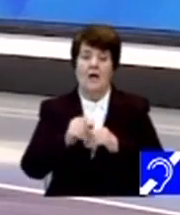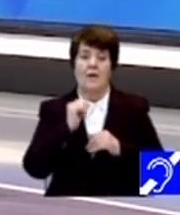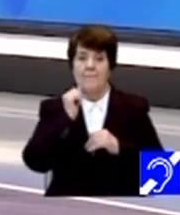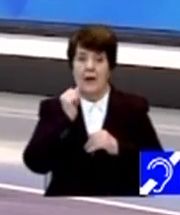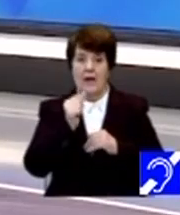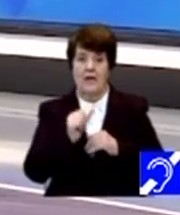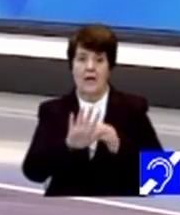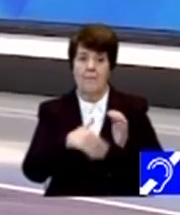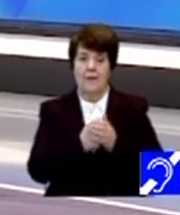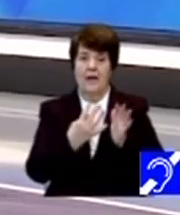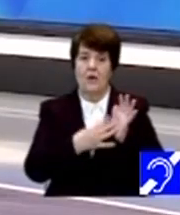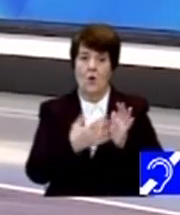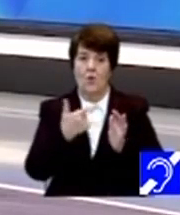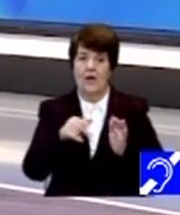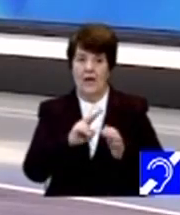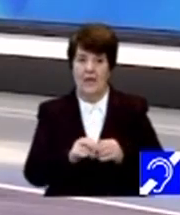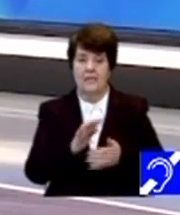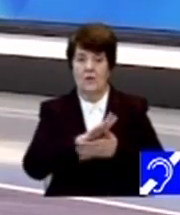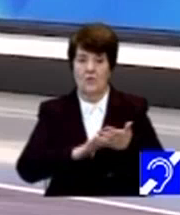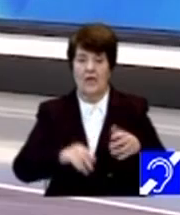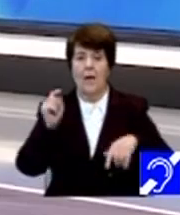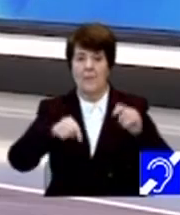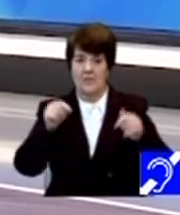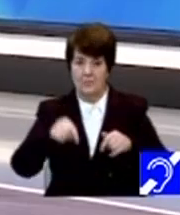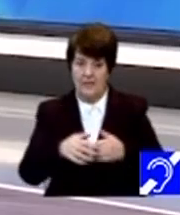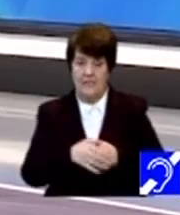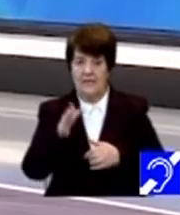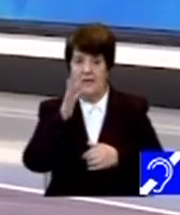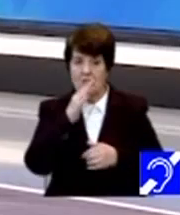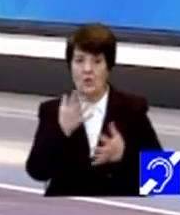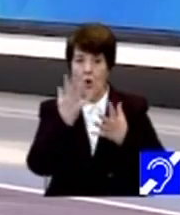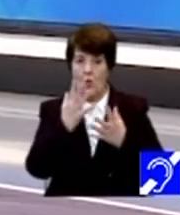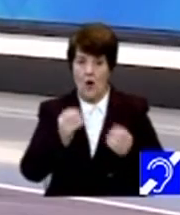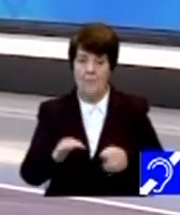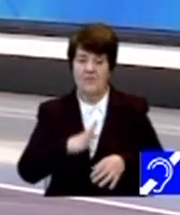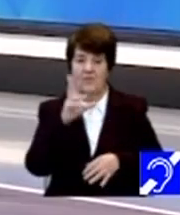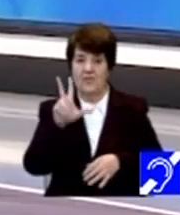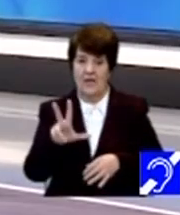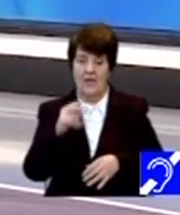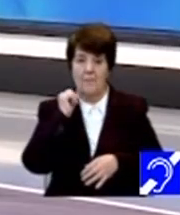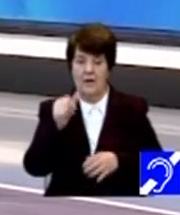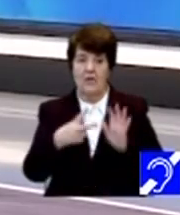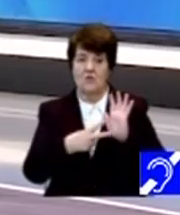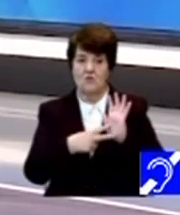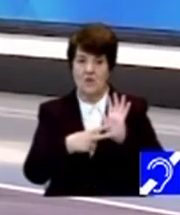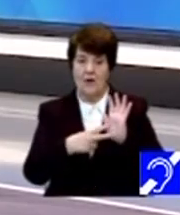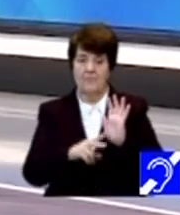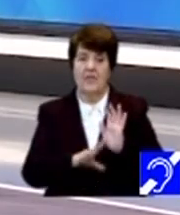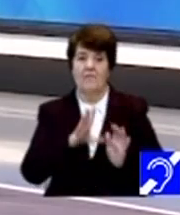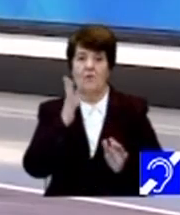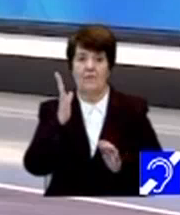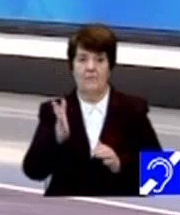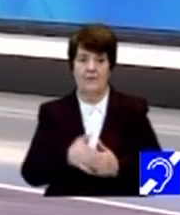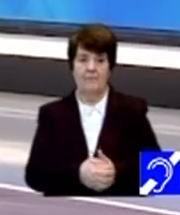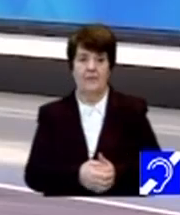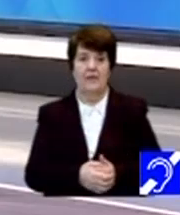extinse. Mâine, maxima va urca până la 9 grade. Vor fi în continuare precipitații. La Chișinău, în această noapte, vor fi 3 grade, iar mâine, în